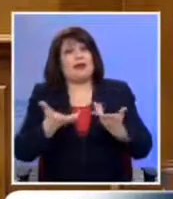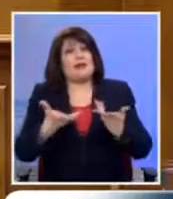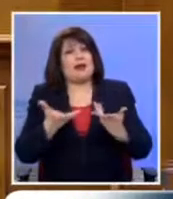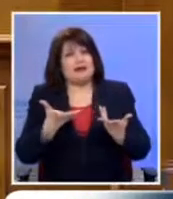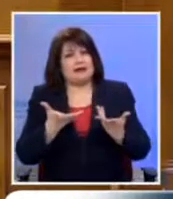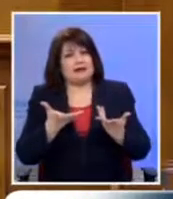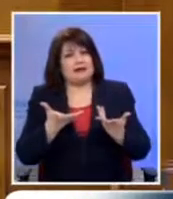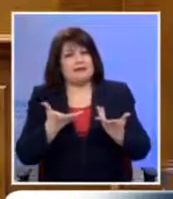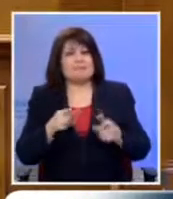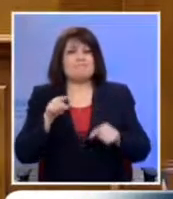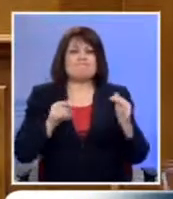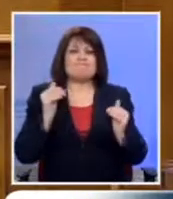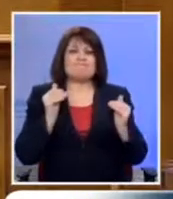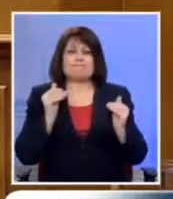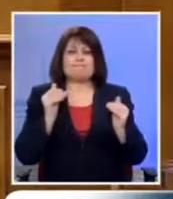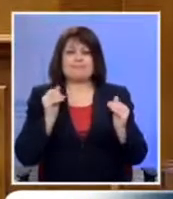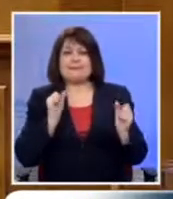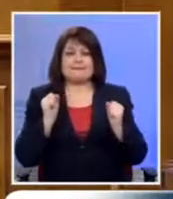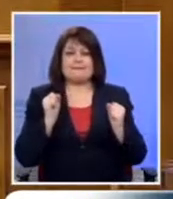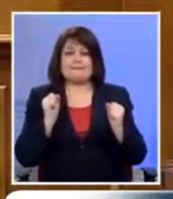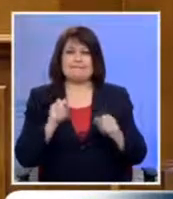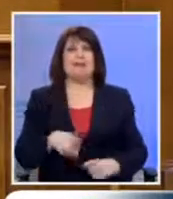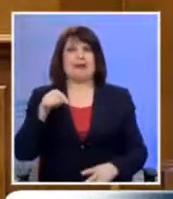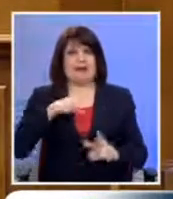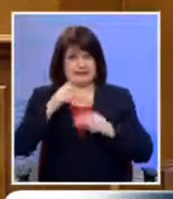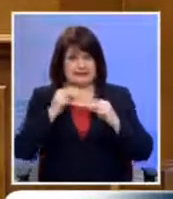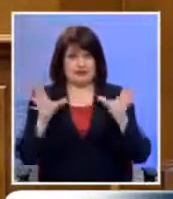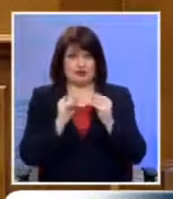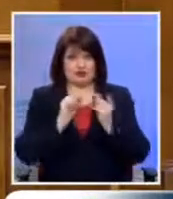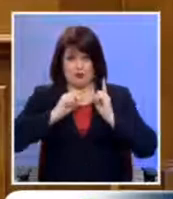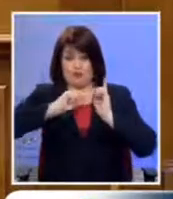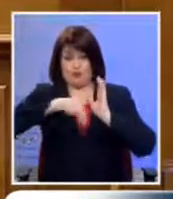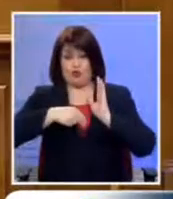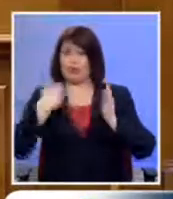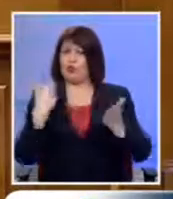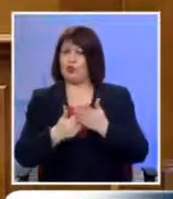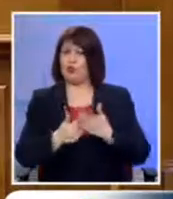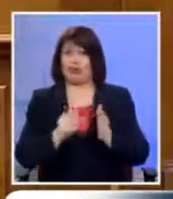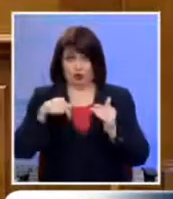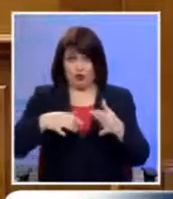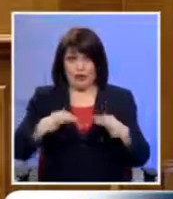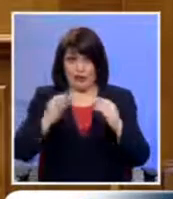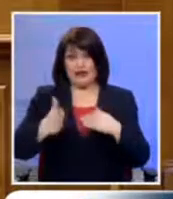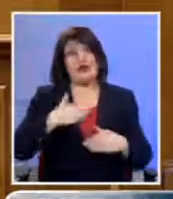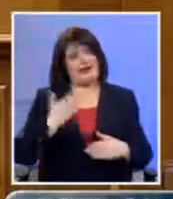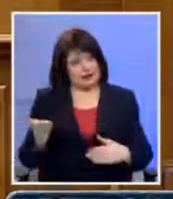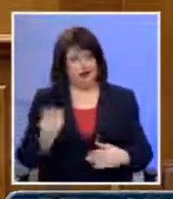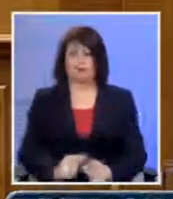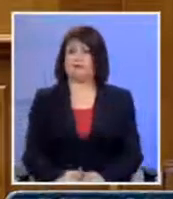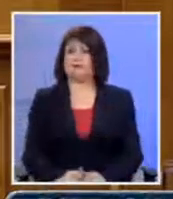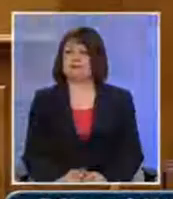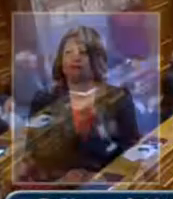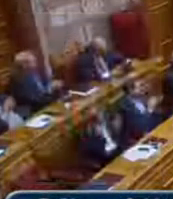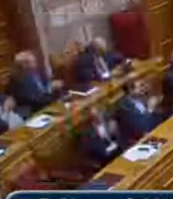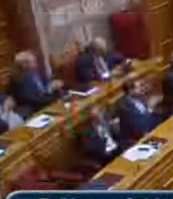αρκετές αναστολές. Αλλά ξαναλέμε, η συζήτηση για το μνημόνιο δεν τελειώνει. Τώρα αρχίζει. Σας ευχαριστώ.